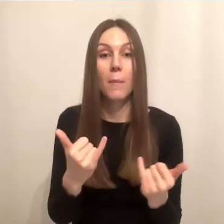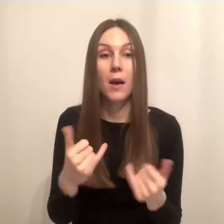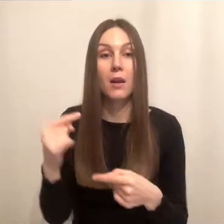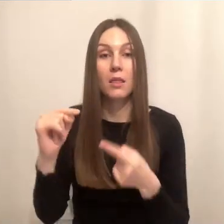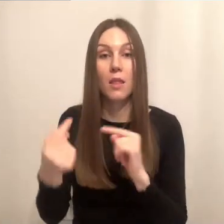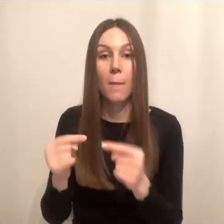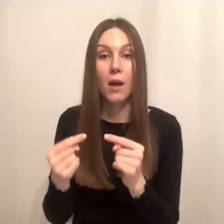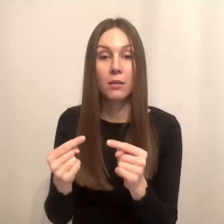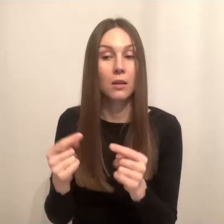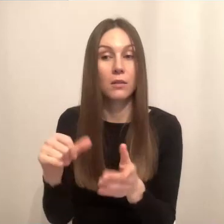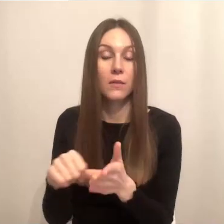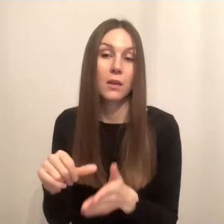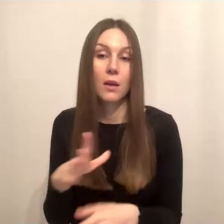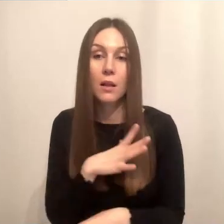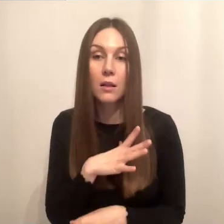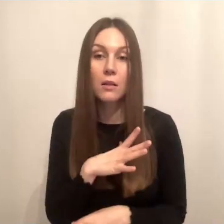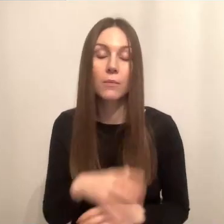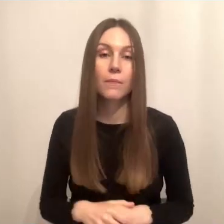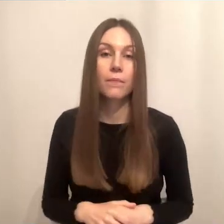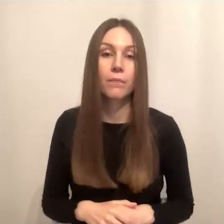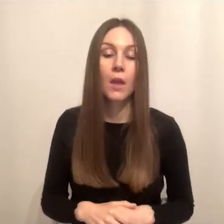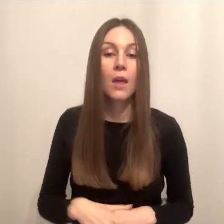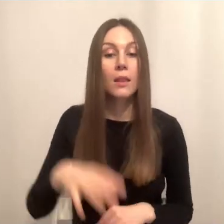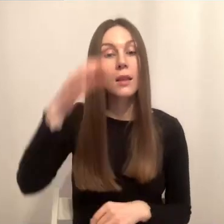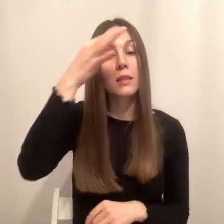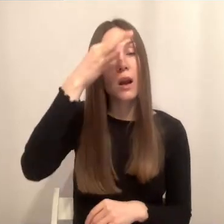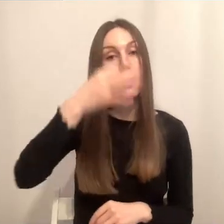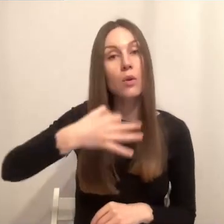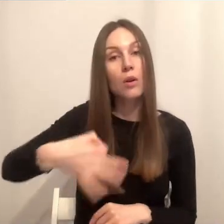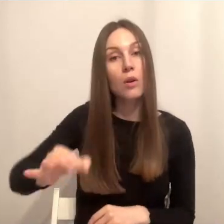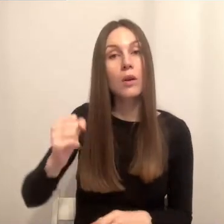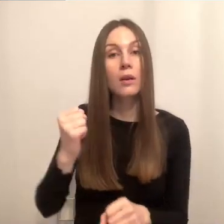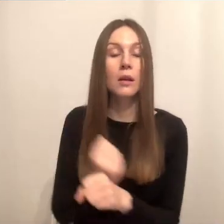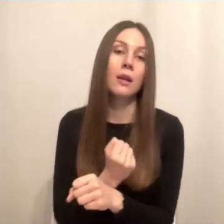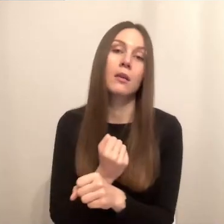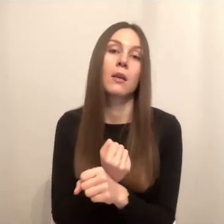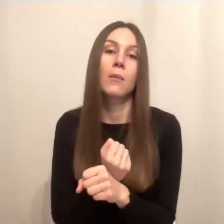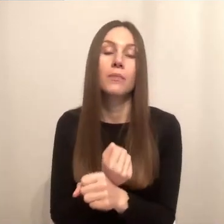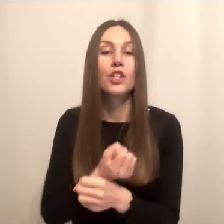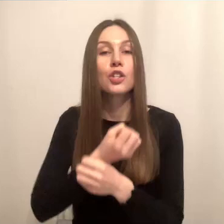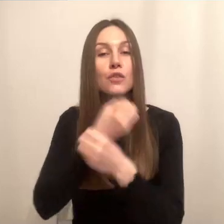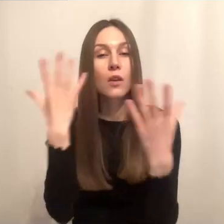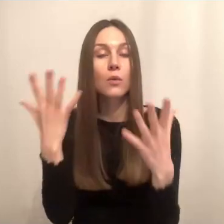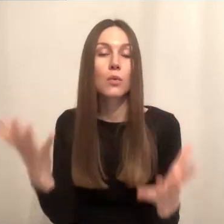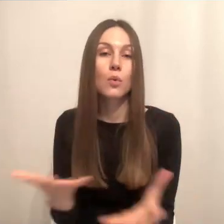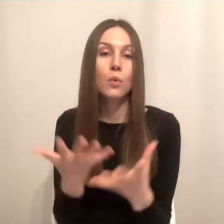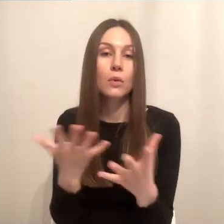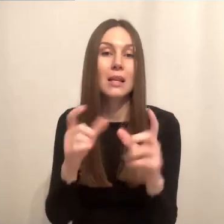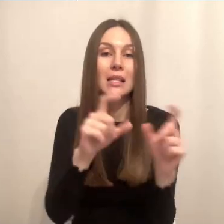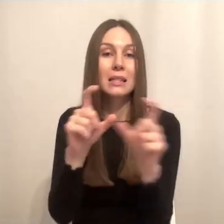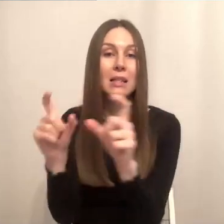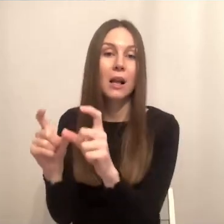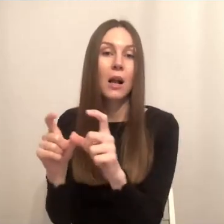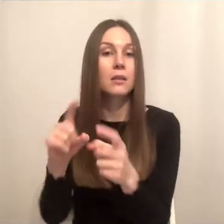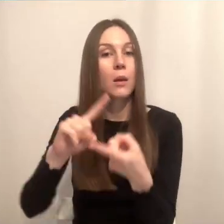Tai būtent Trakų rajone reikia depolitizuoti švietimo ugdymo įstaigas. Kitaip